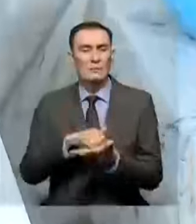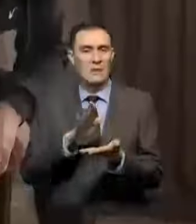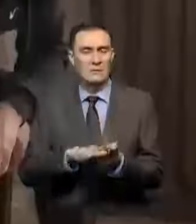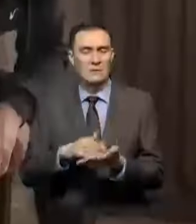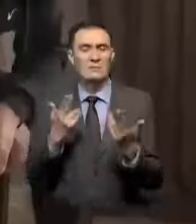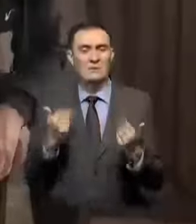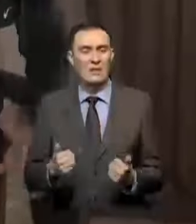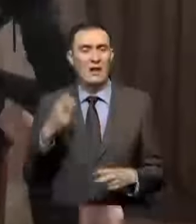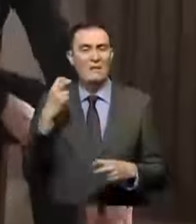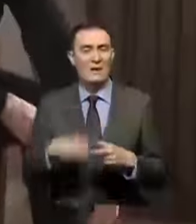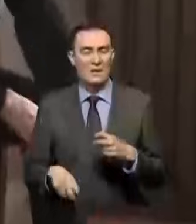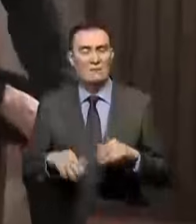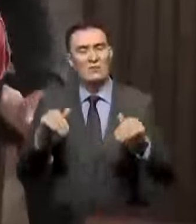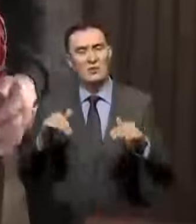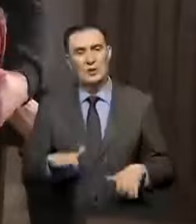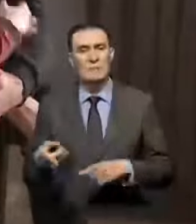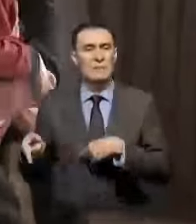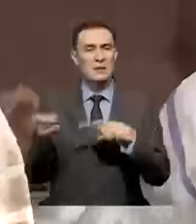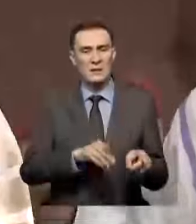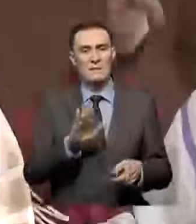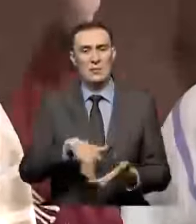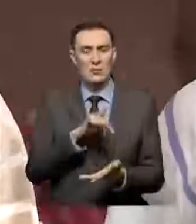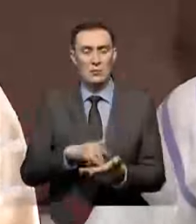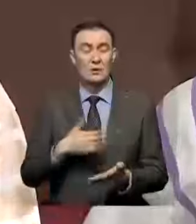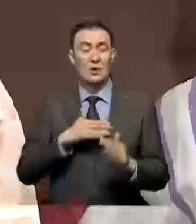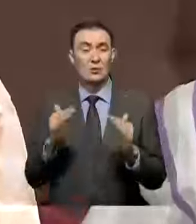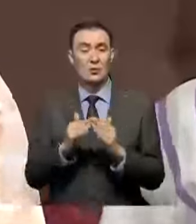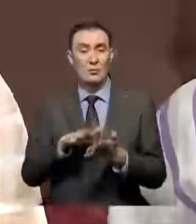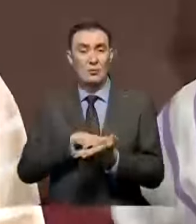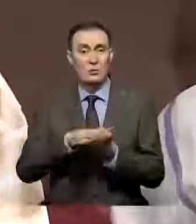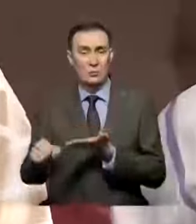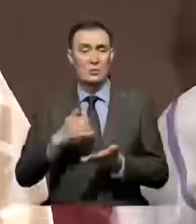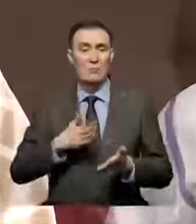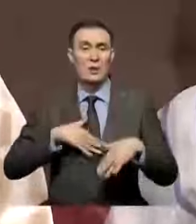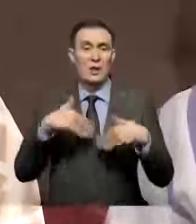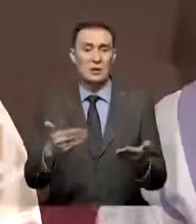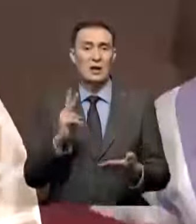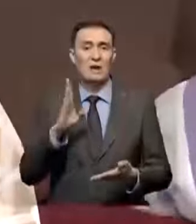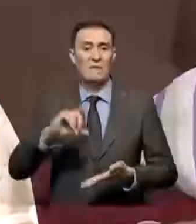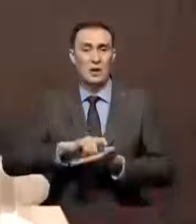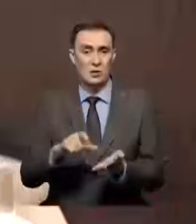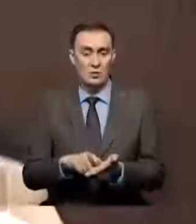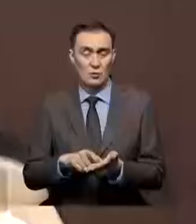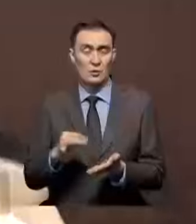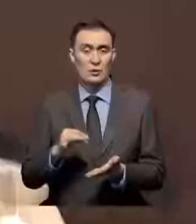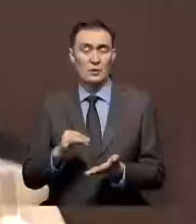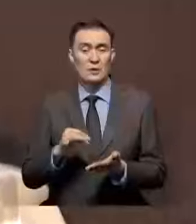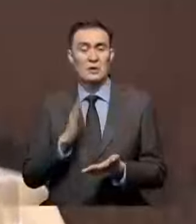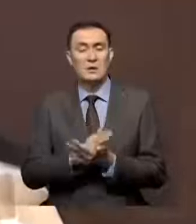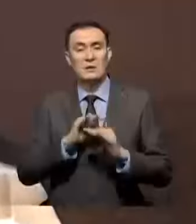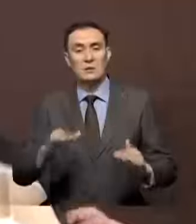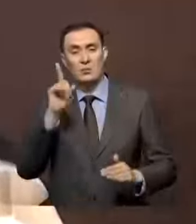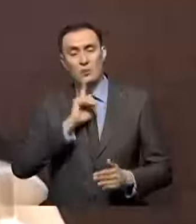комиссия признала аварийным. Решили переехать в город. Наш дом пошел под снос, и нам предложили квартиру здесь. И детская